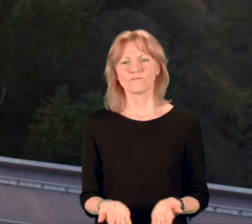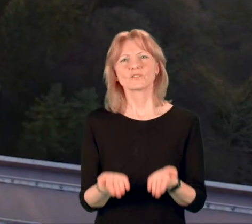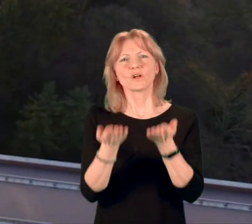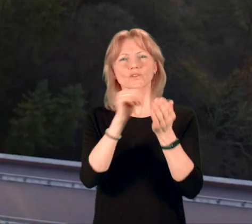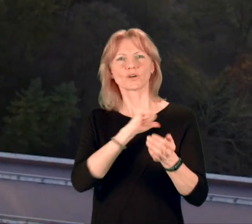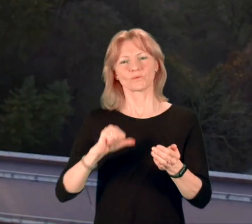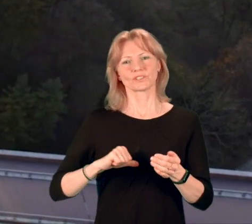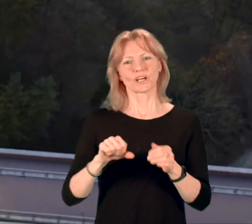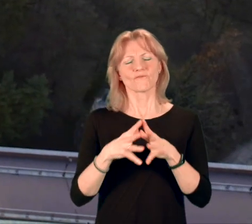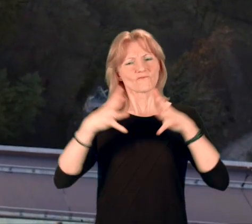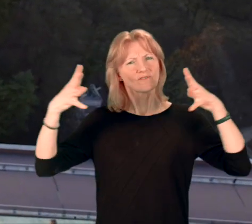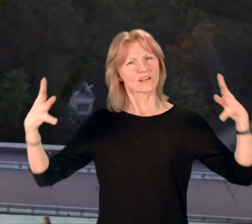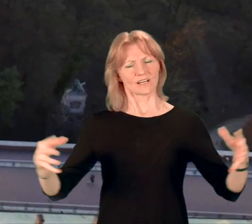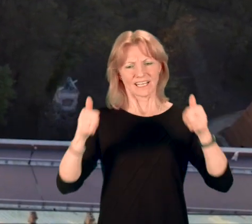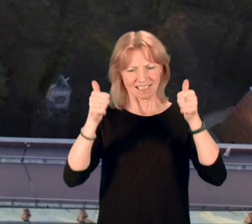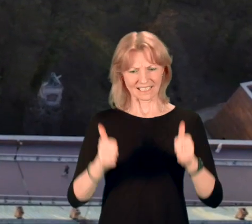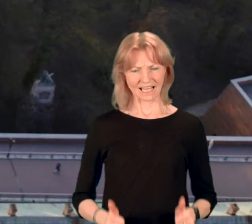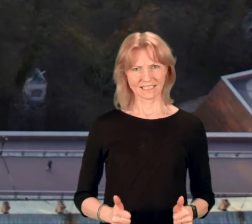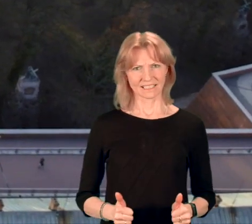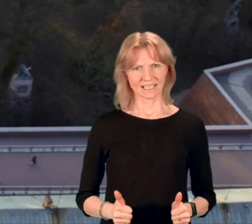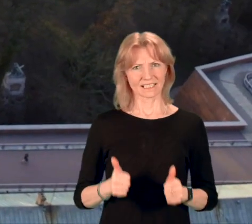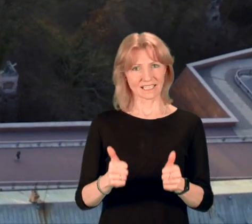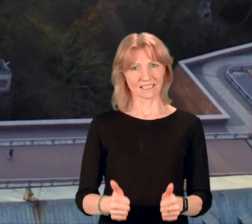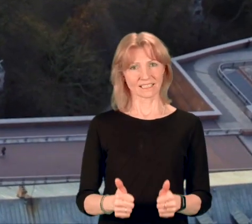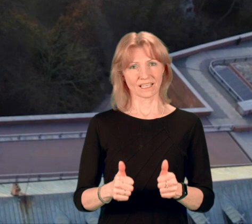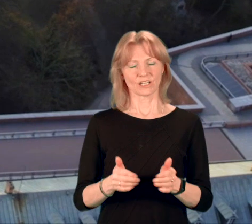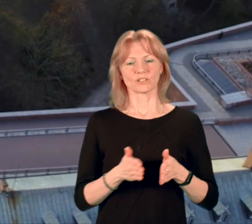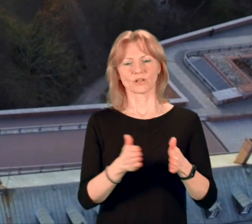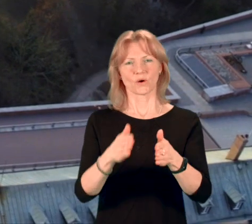się już od ponad stu lat monumentalne stacje drogi krzyżowej.